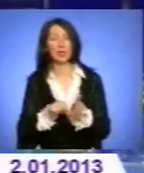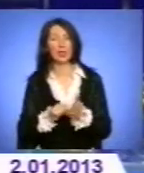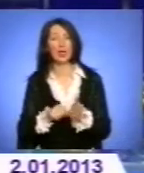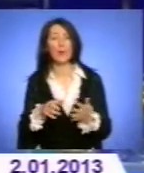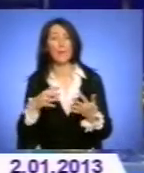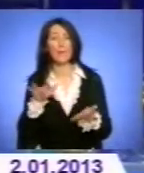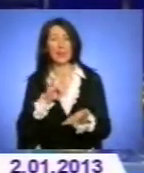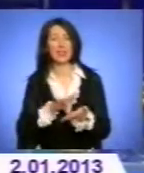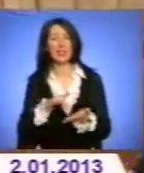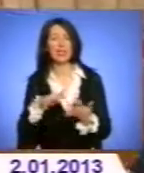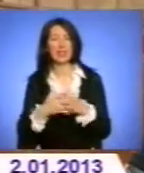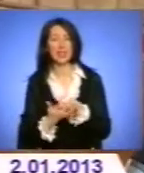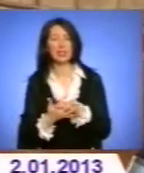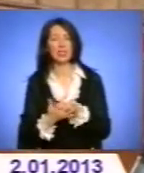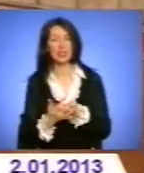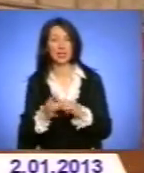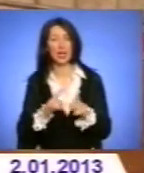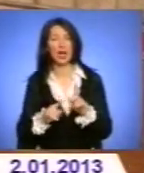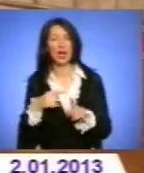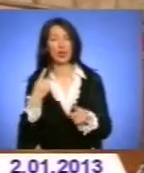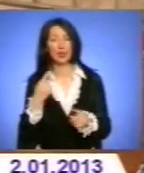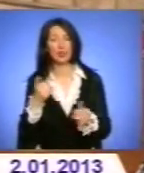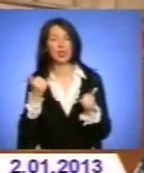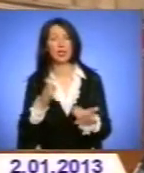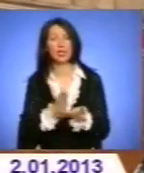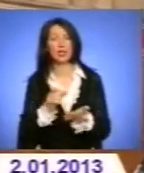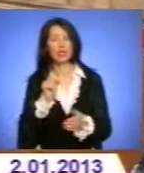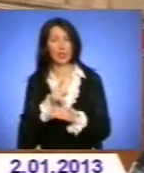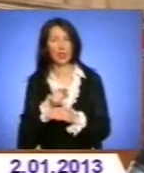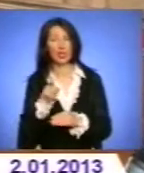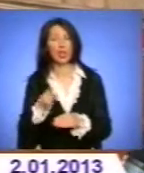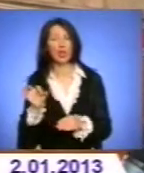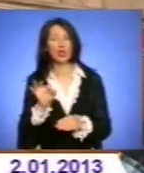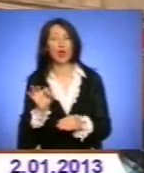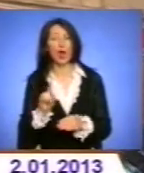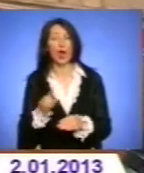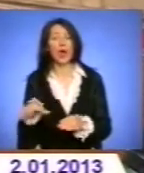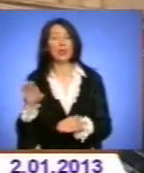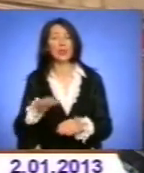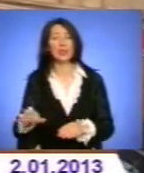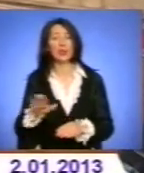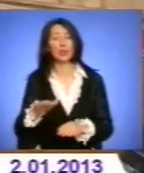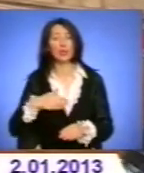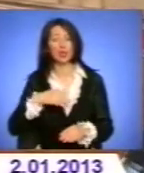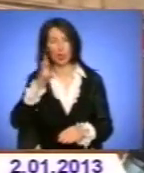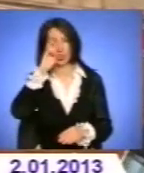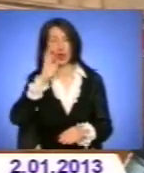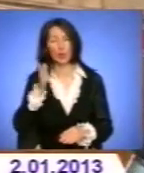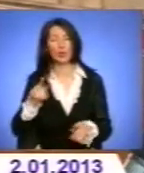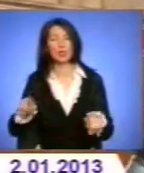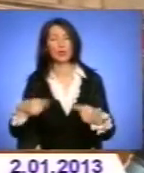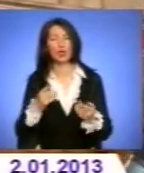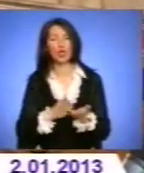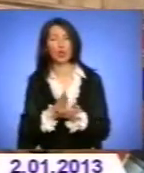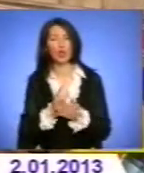рад області. Зараз поставлено завдання про те, щоб у всіх територіях нашої держави була створена служба